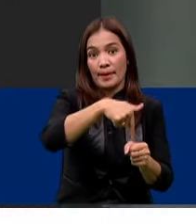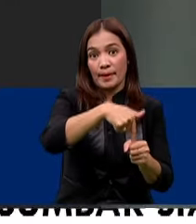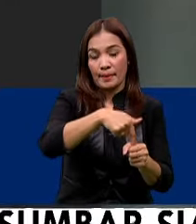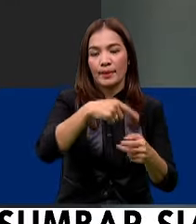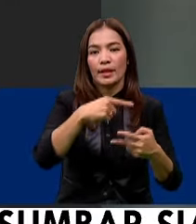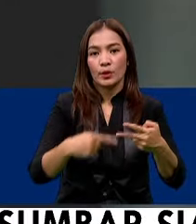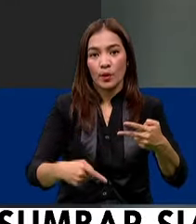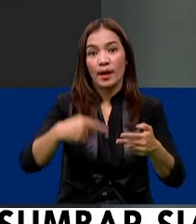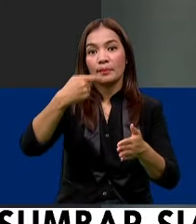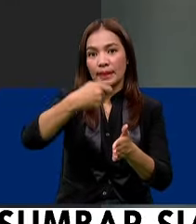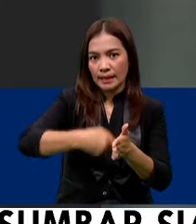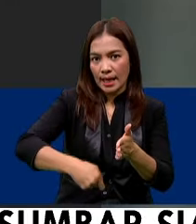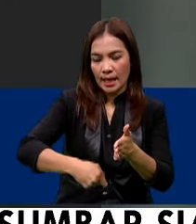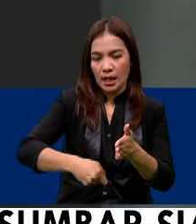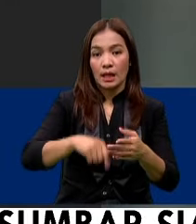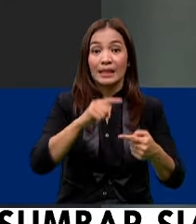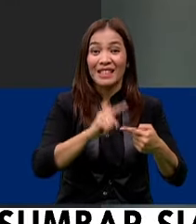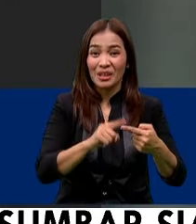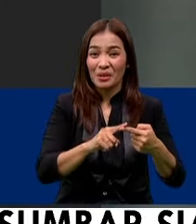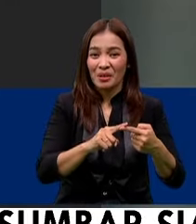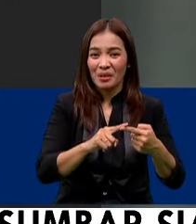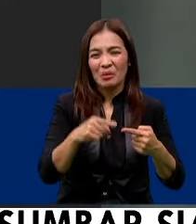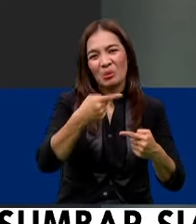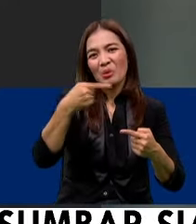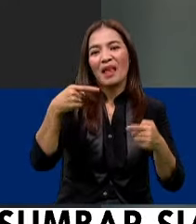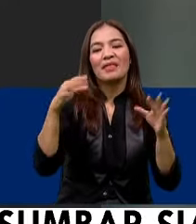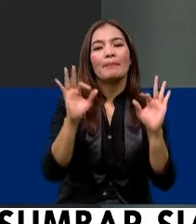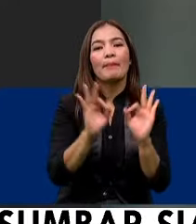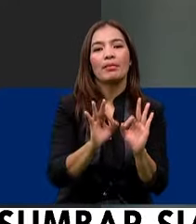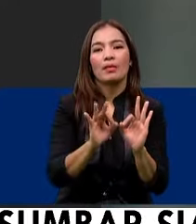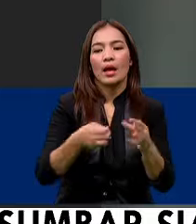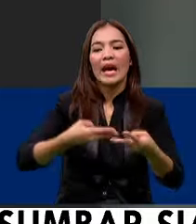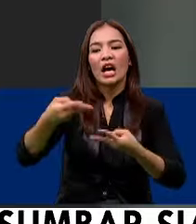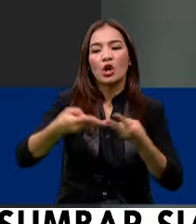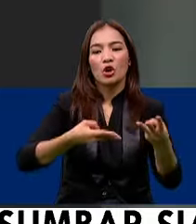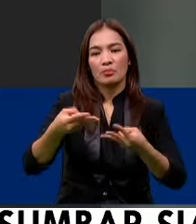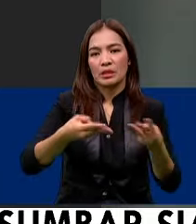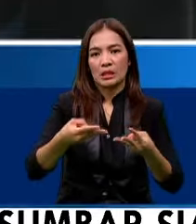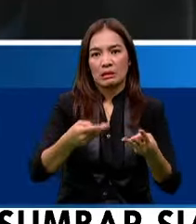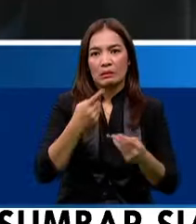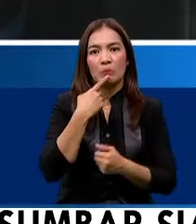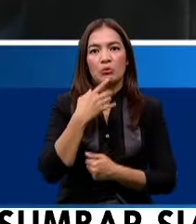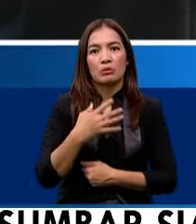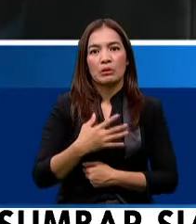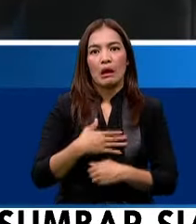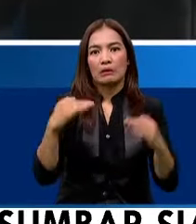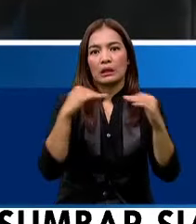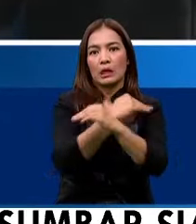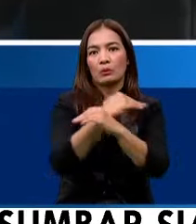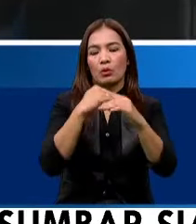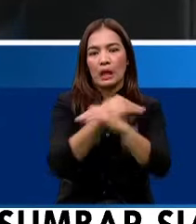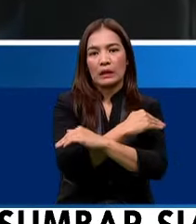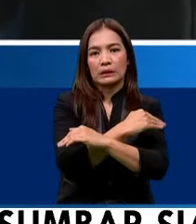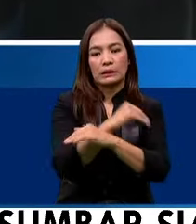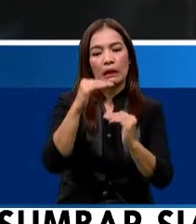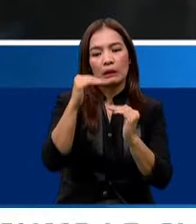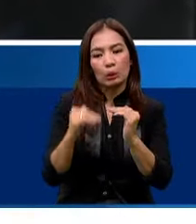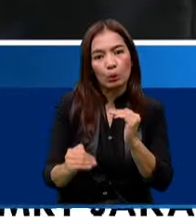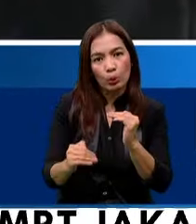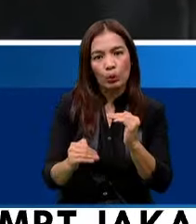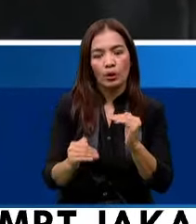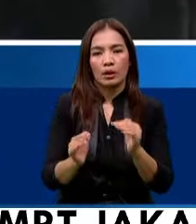tidak tepat ya karena eh sebagaimana yang saya sampaikan tadi perekonomian akan kilang produktivitasnya transportasi sektor transportasi akan turun dan